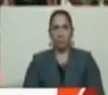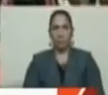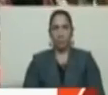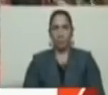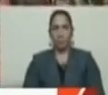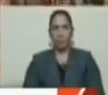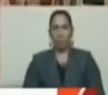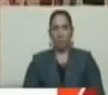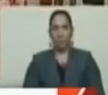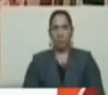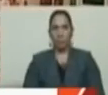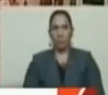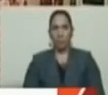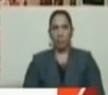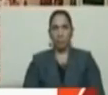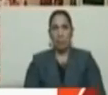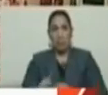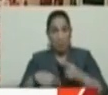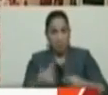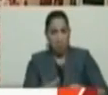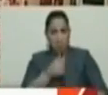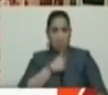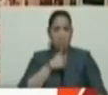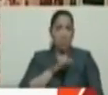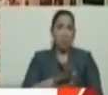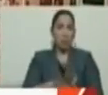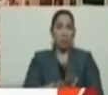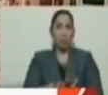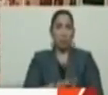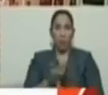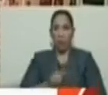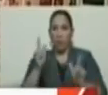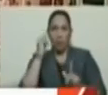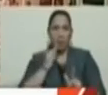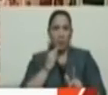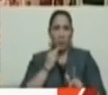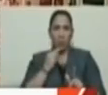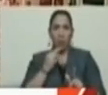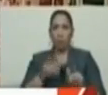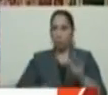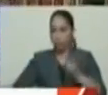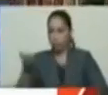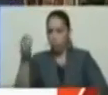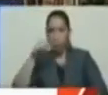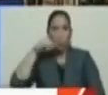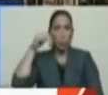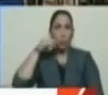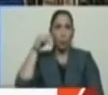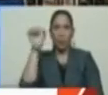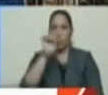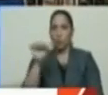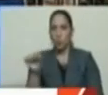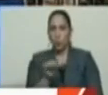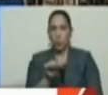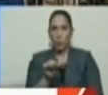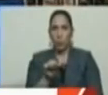بتناصبه تجاه فنزويلا وبتعتبرها دولة قمعية، وأتصور أن السر في ذلك وراء البترول